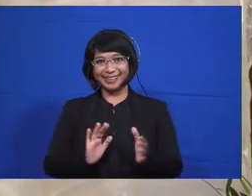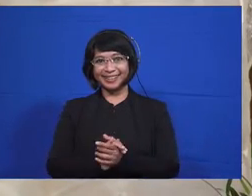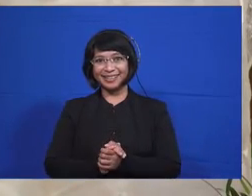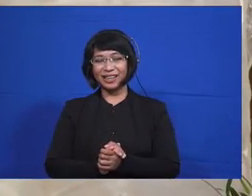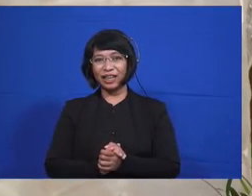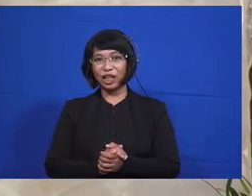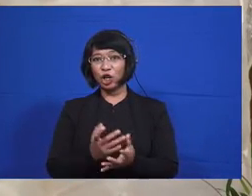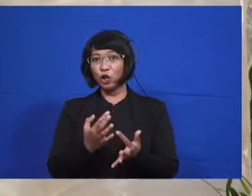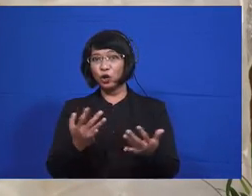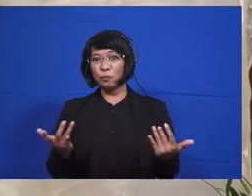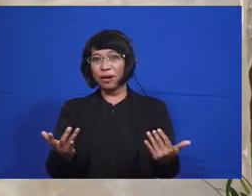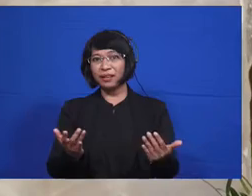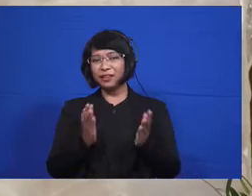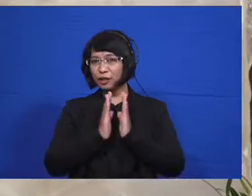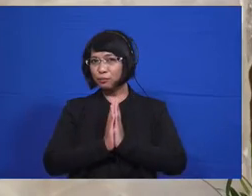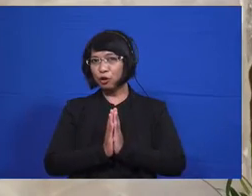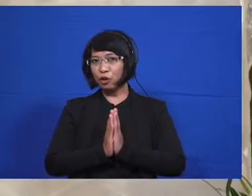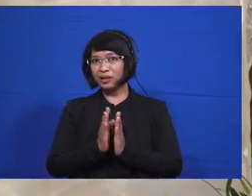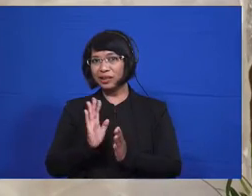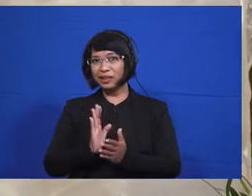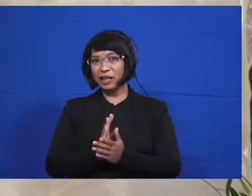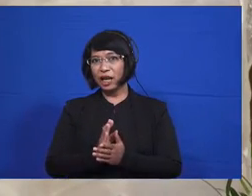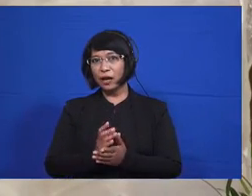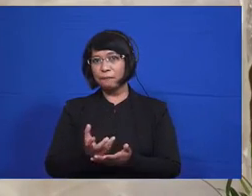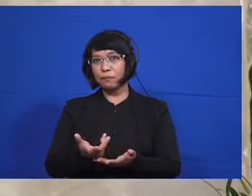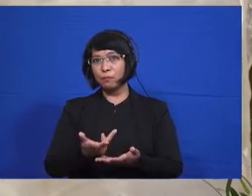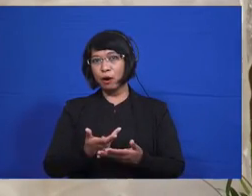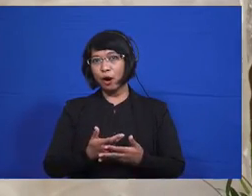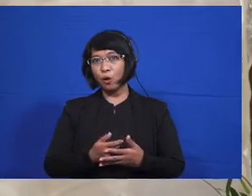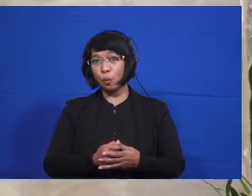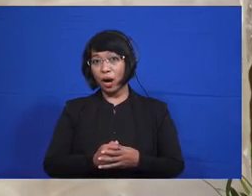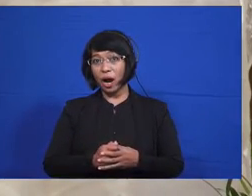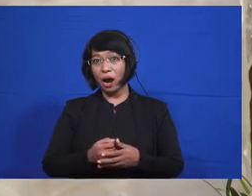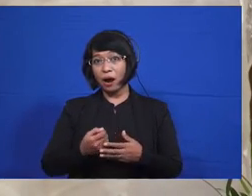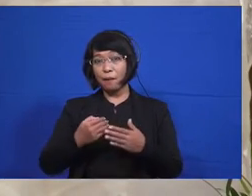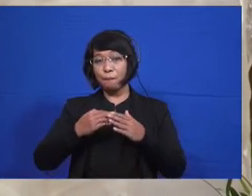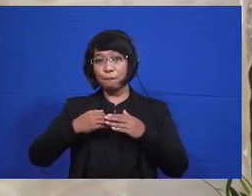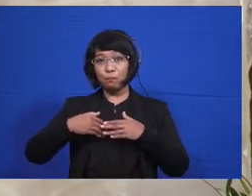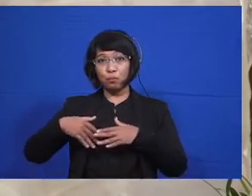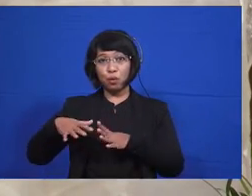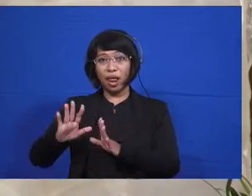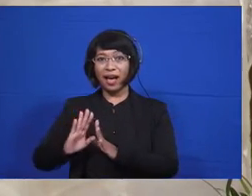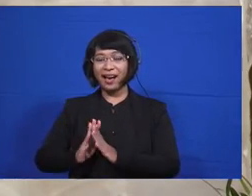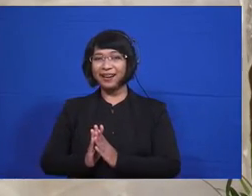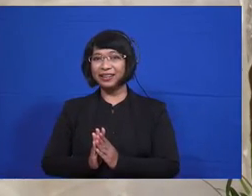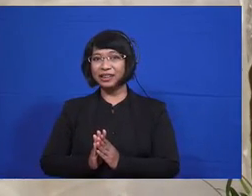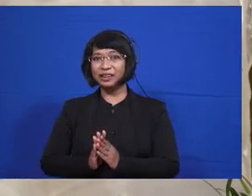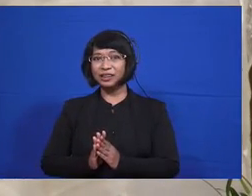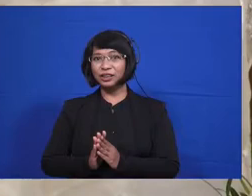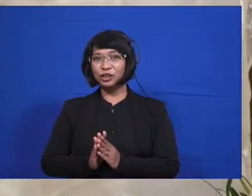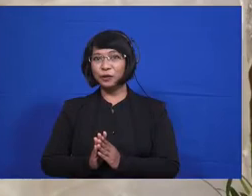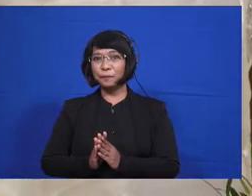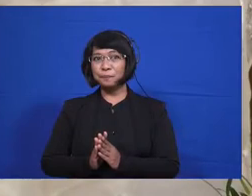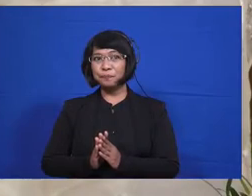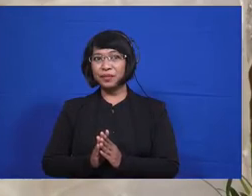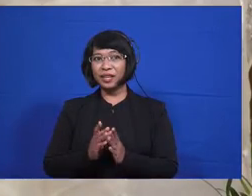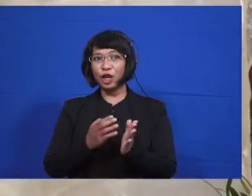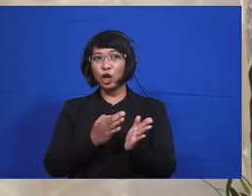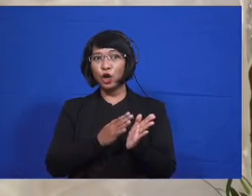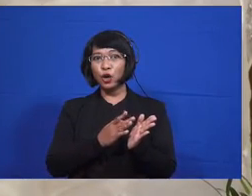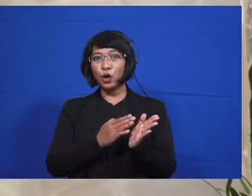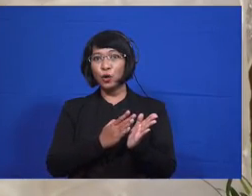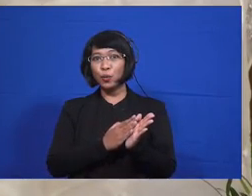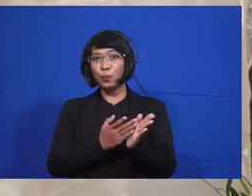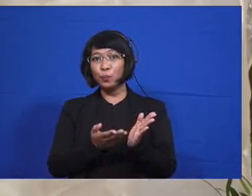Umat dimohon untuk tidak membawa pulang buku tata perayaan Ekaristi Tahbisan Imam yang berwarna biru seperti ini.